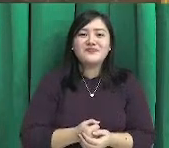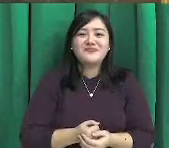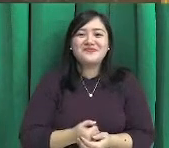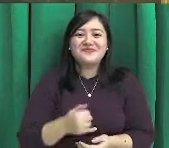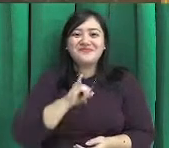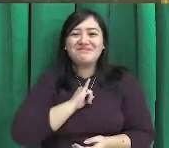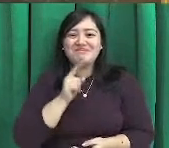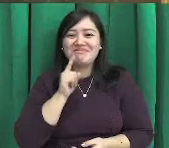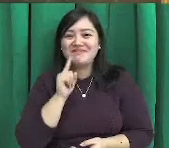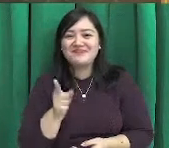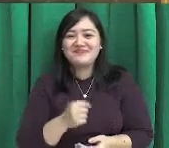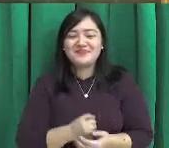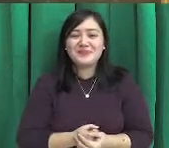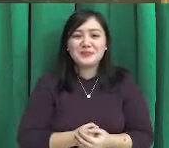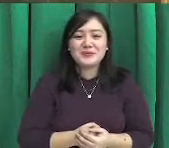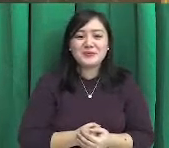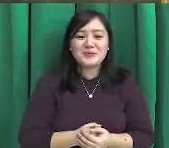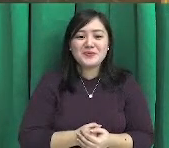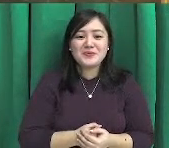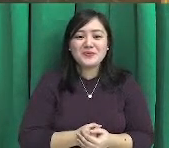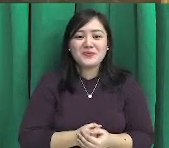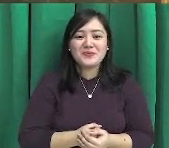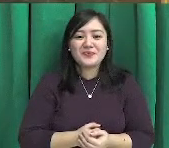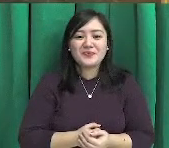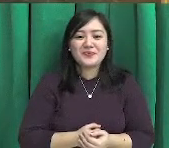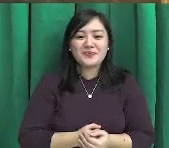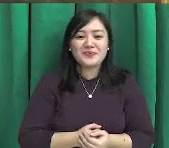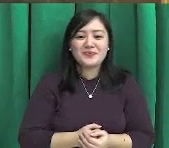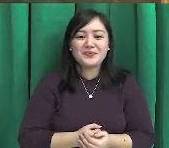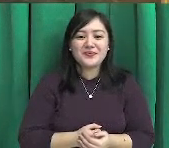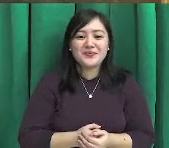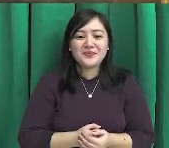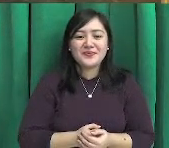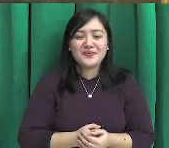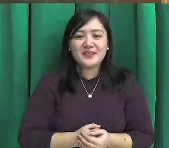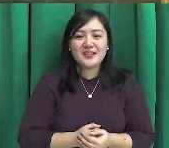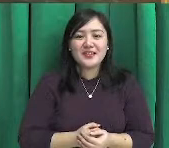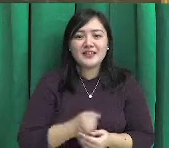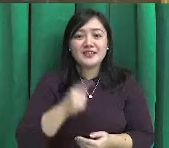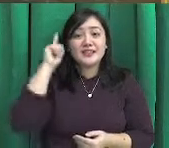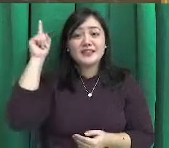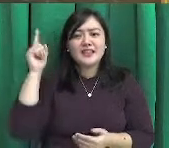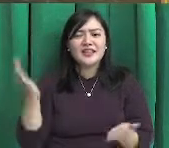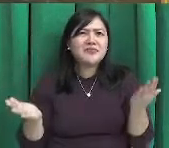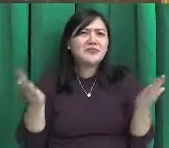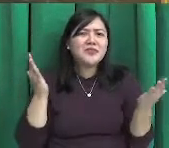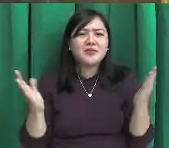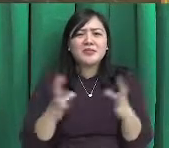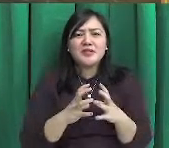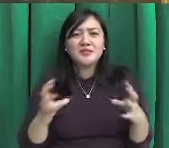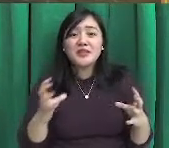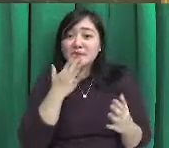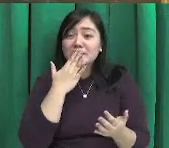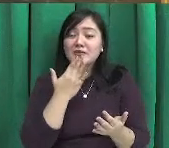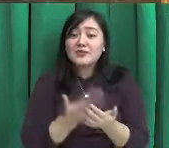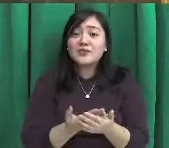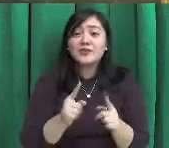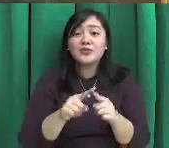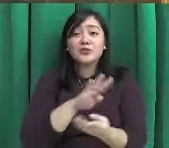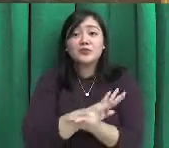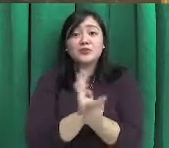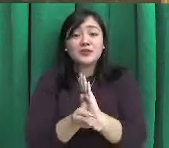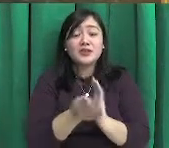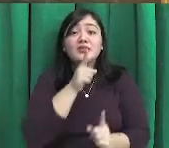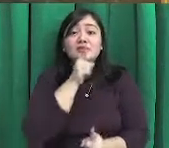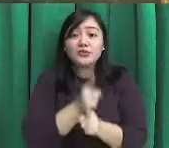yan. Apo. Yan na nga po. Yeah. Kasi it's too good to be true, sabi ko. Sinabi ko pa po na,